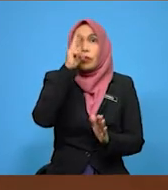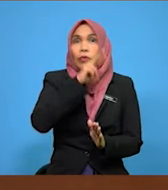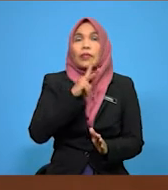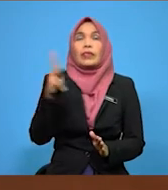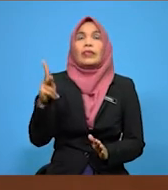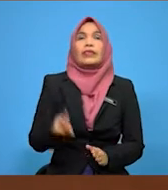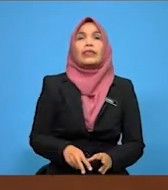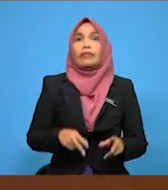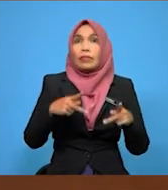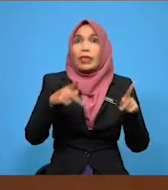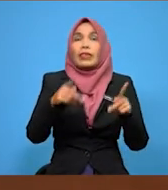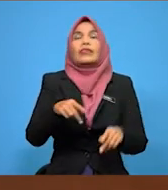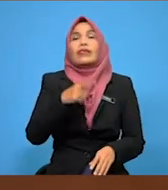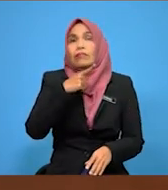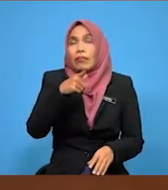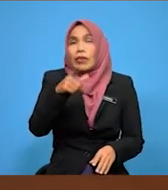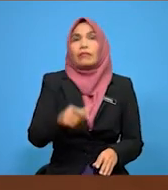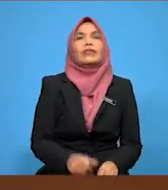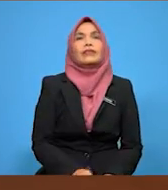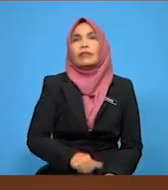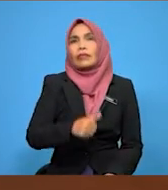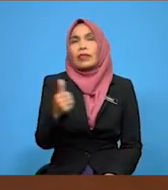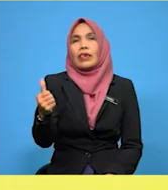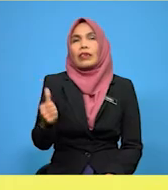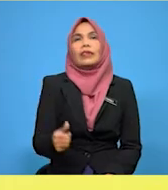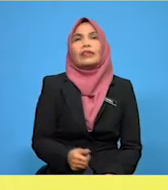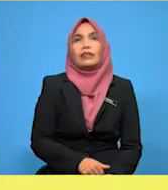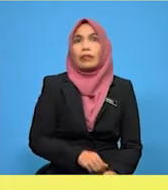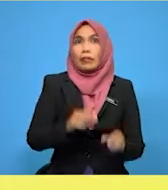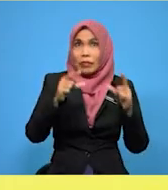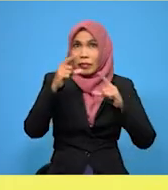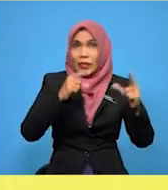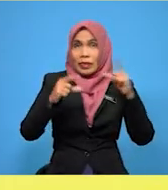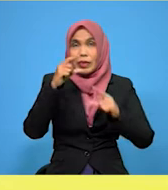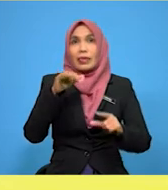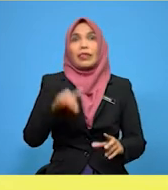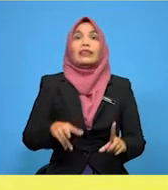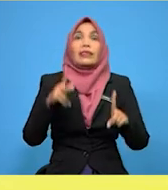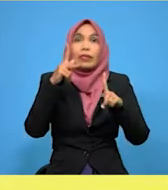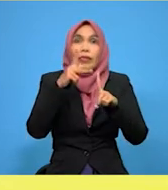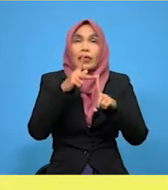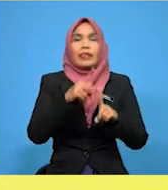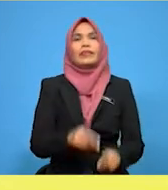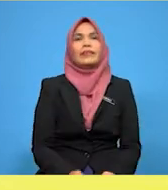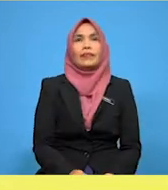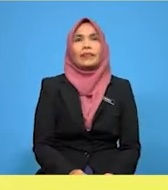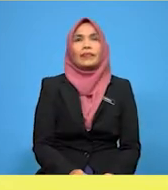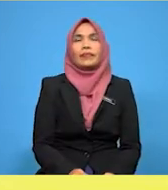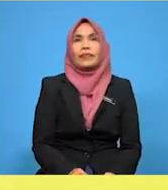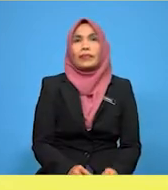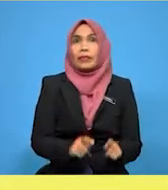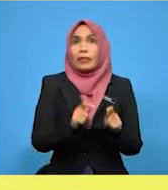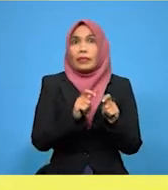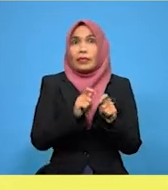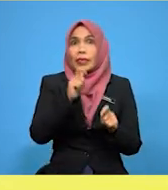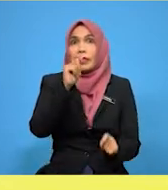lama menggunakan alat menggrade yang dikhaskan. Alat ini menggunakan kaedah timbangan dengan